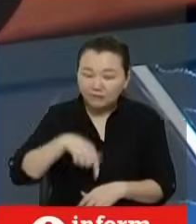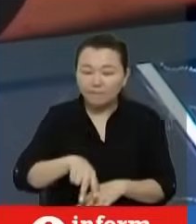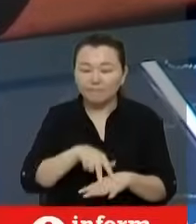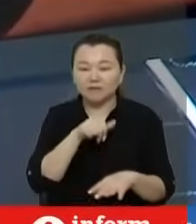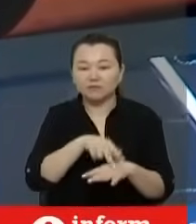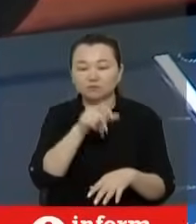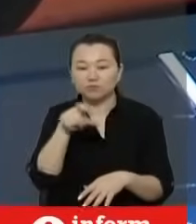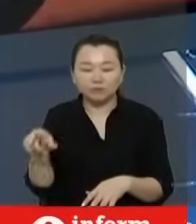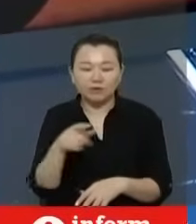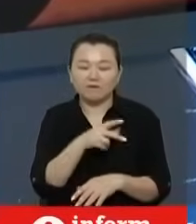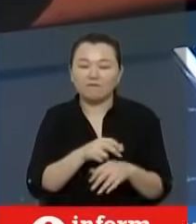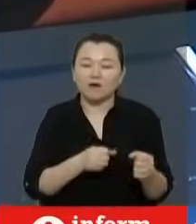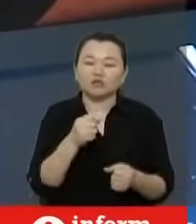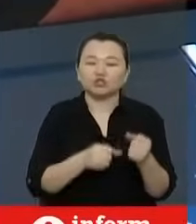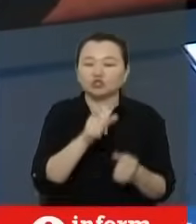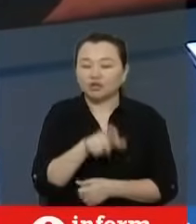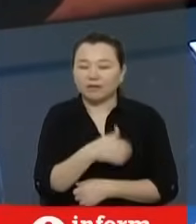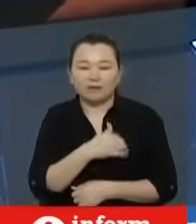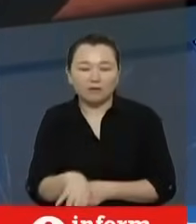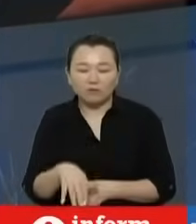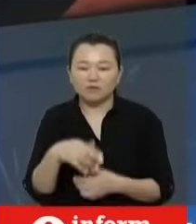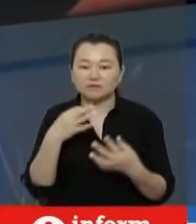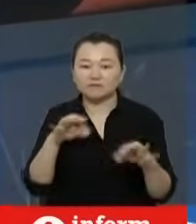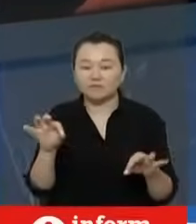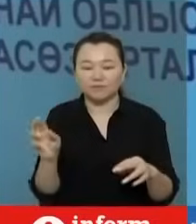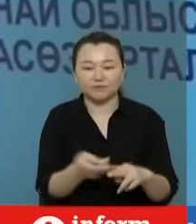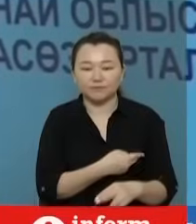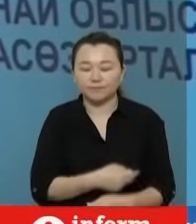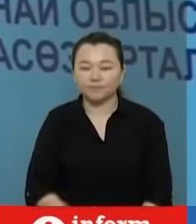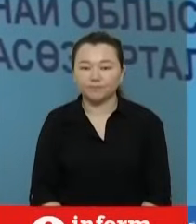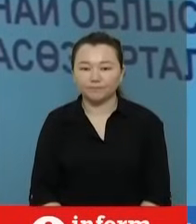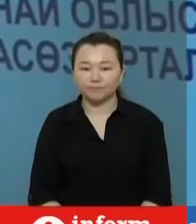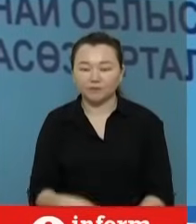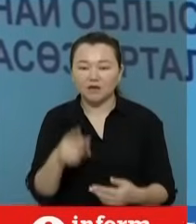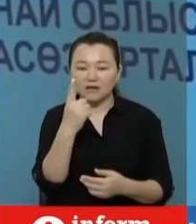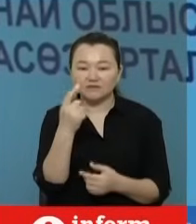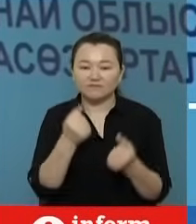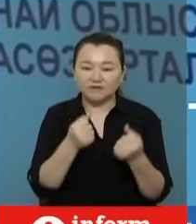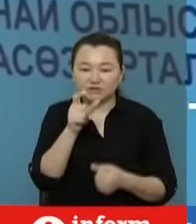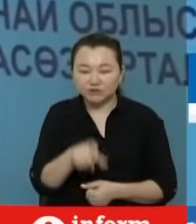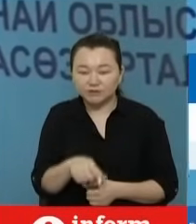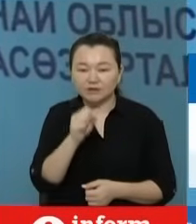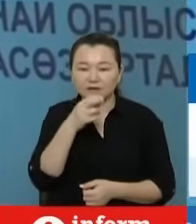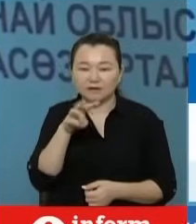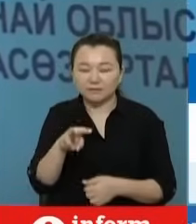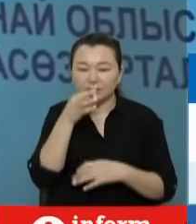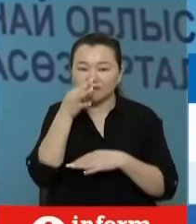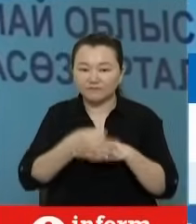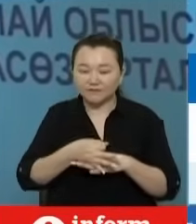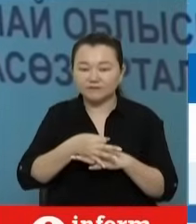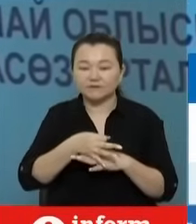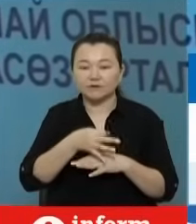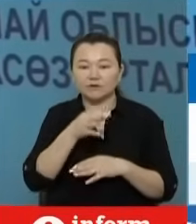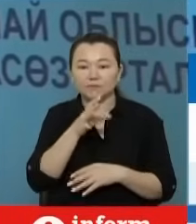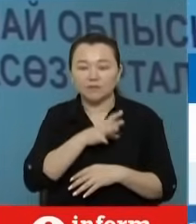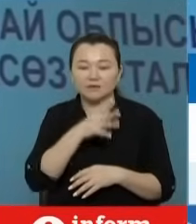полицейских водитель не захотел. За что поплатился свободой? Один из водителей привлечен к административной ответственности.